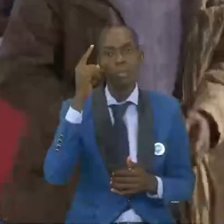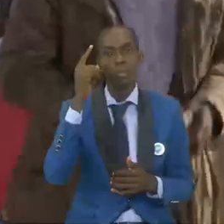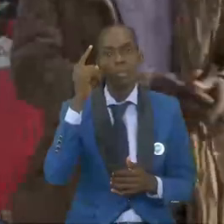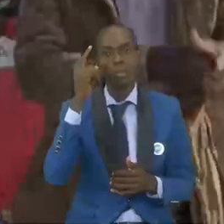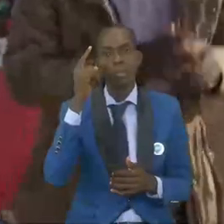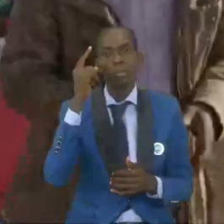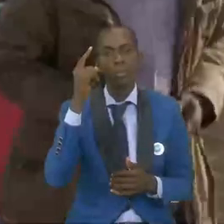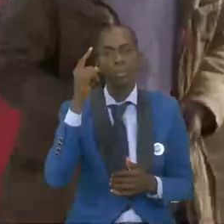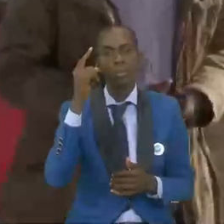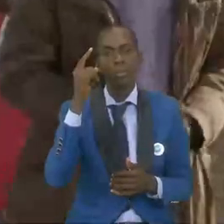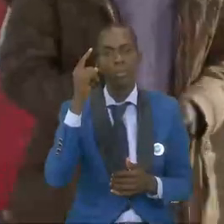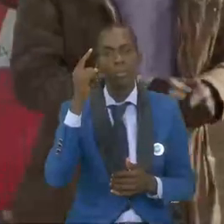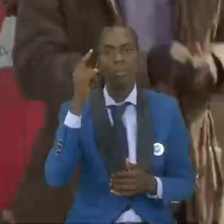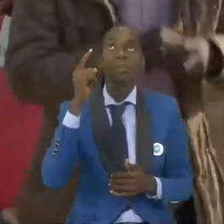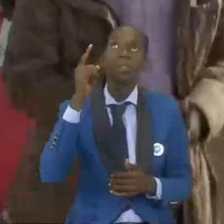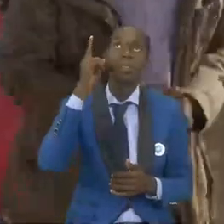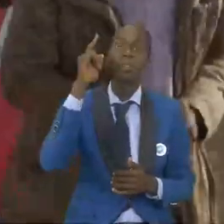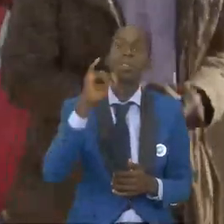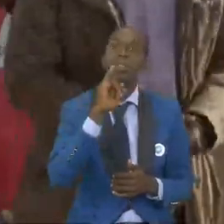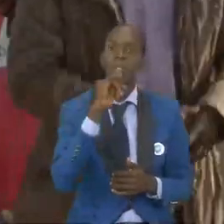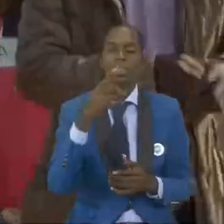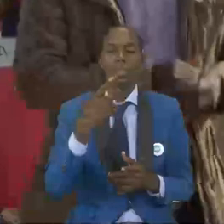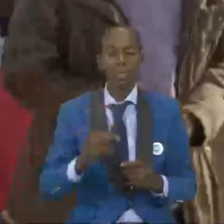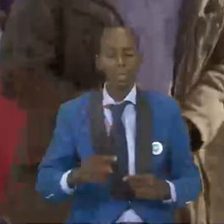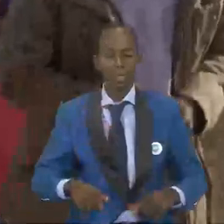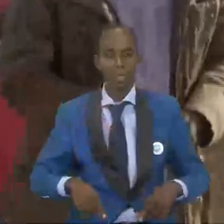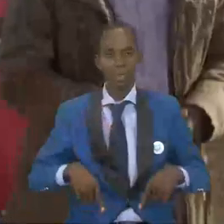Alors tu comprends maintenant